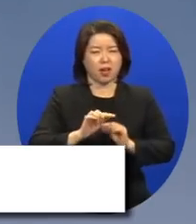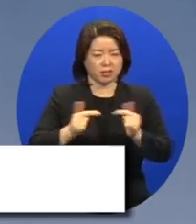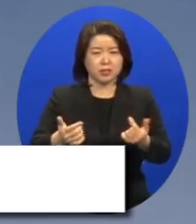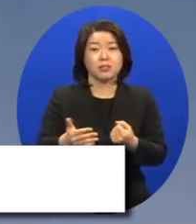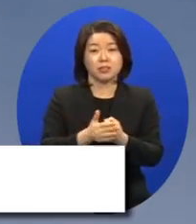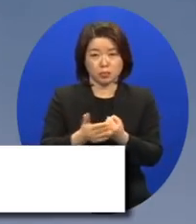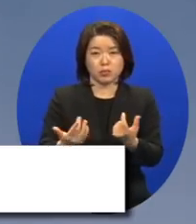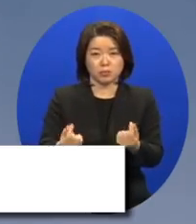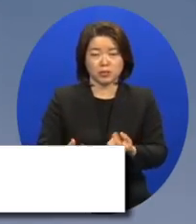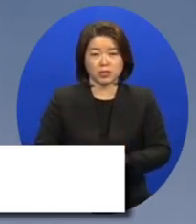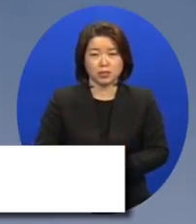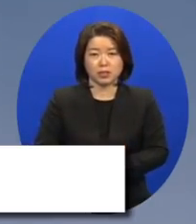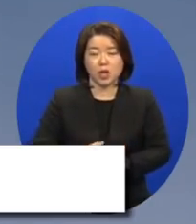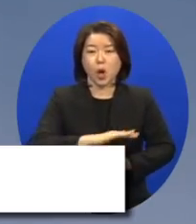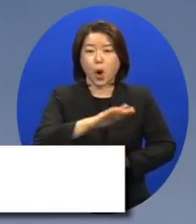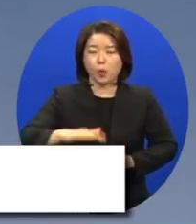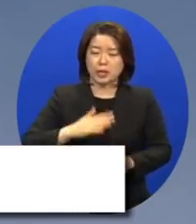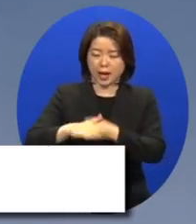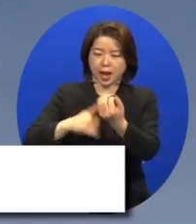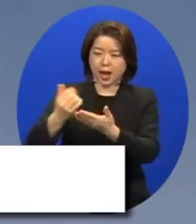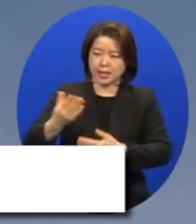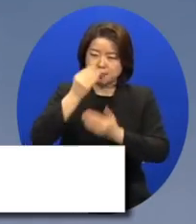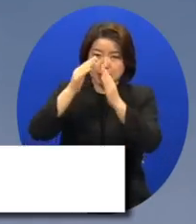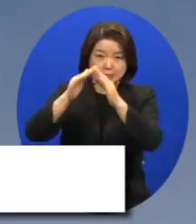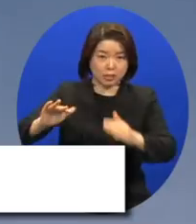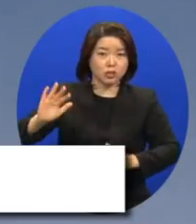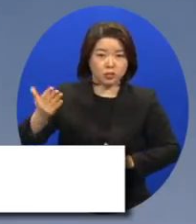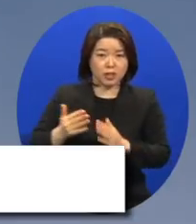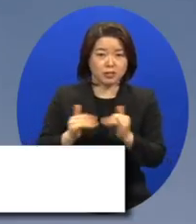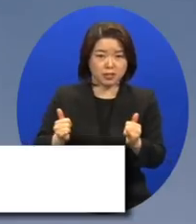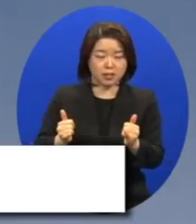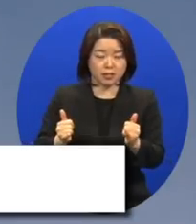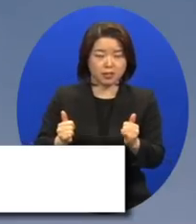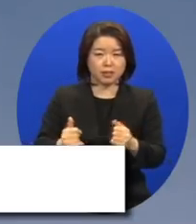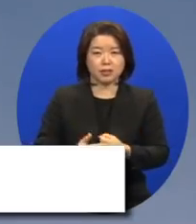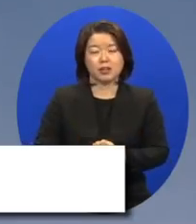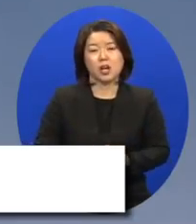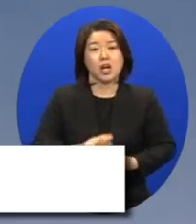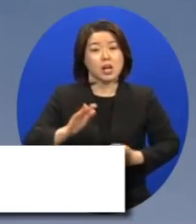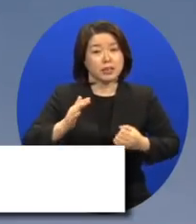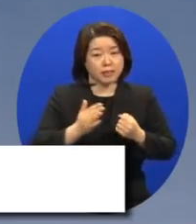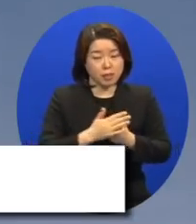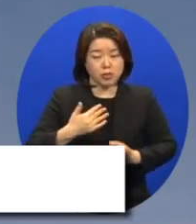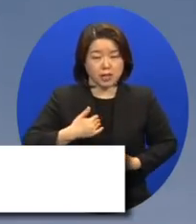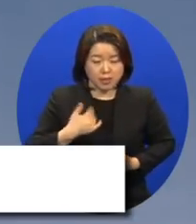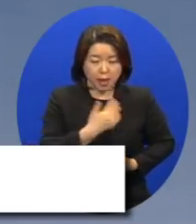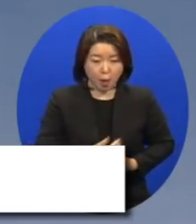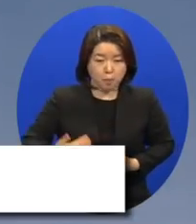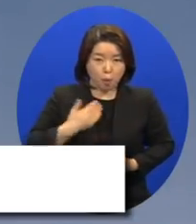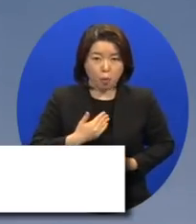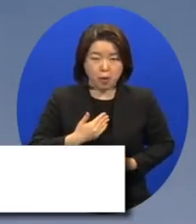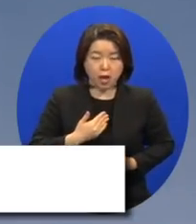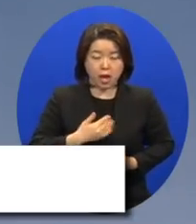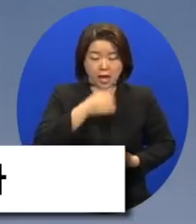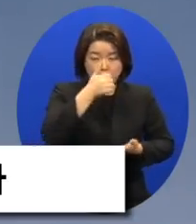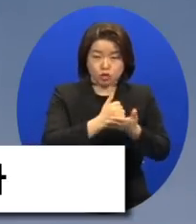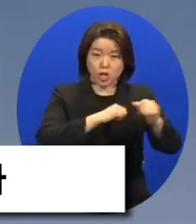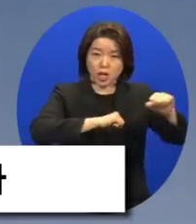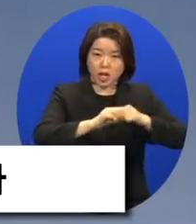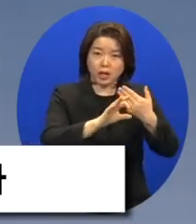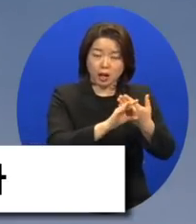거야 우리가 하나님의 성전이 된 자입니다 그러므로 내가 내 몸에다가 죄를 지으면